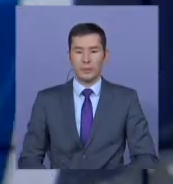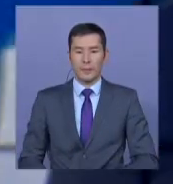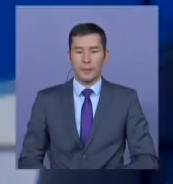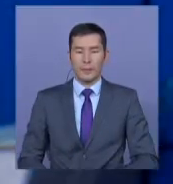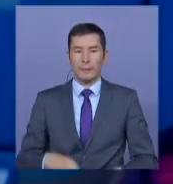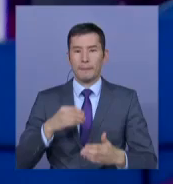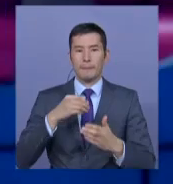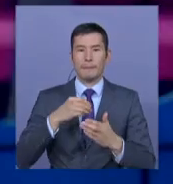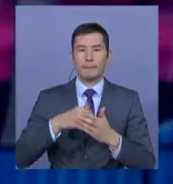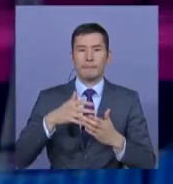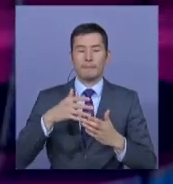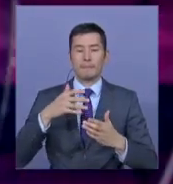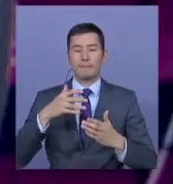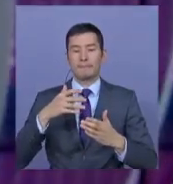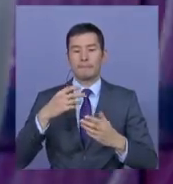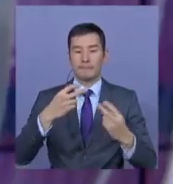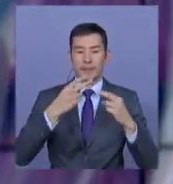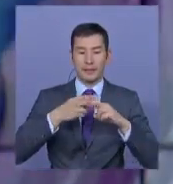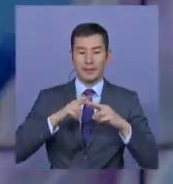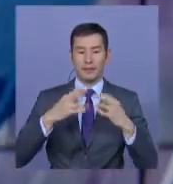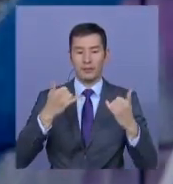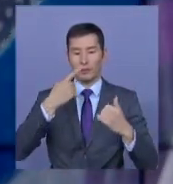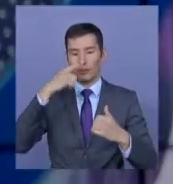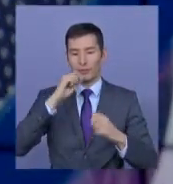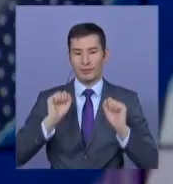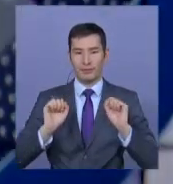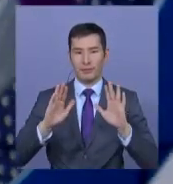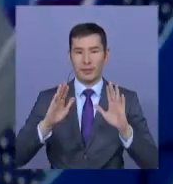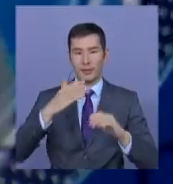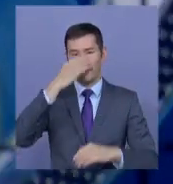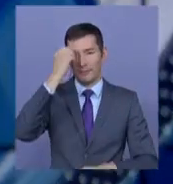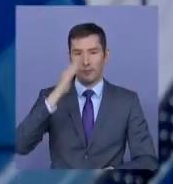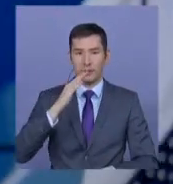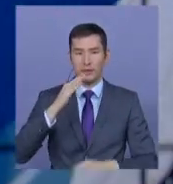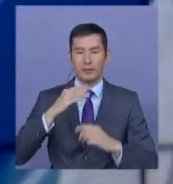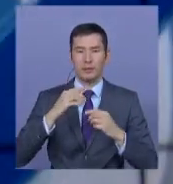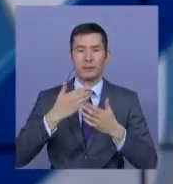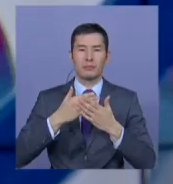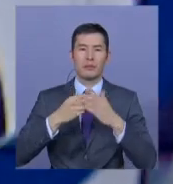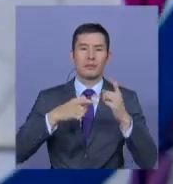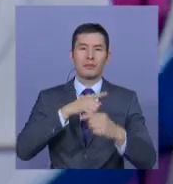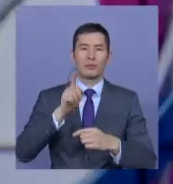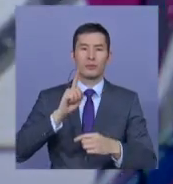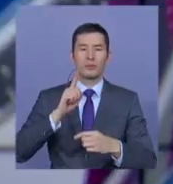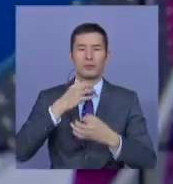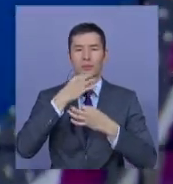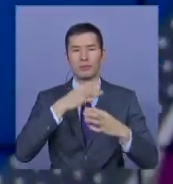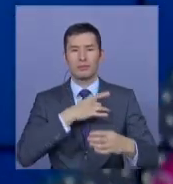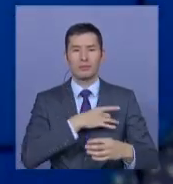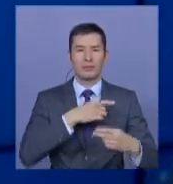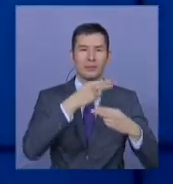Құрметті көрермен, жаңалықтар қызметінің WhatsApp және редакция нөмірі бар екенін естеріңізге саламыз. Айтар уәждеріңіз болса, мессенджердің нөмірі